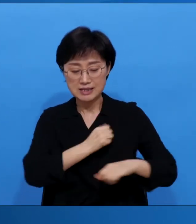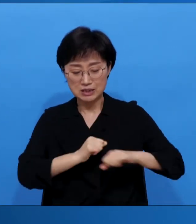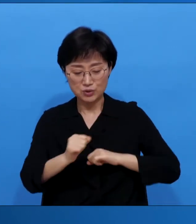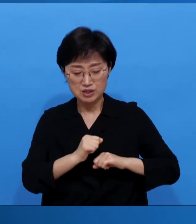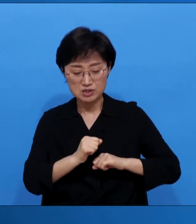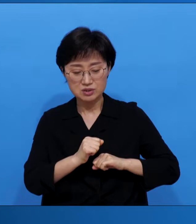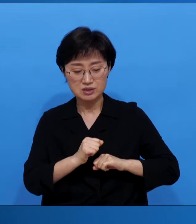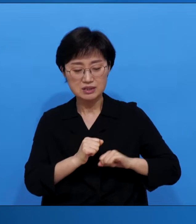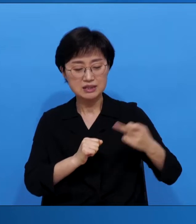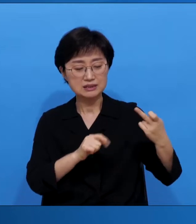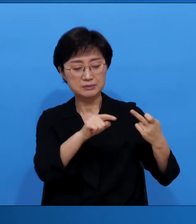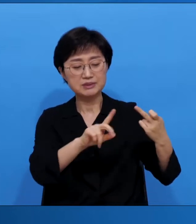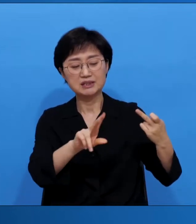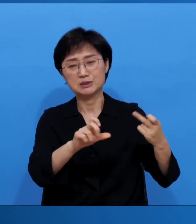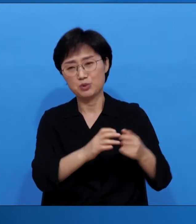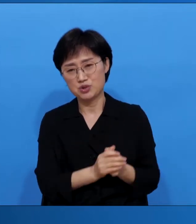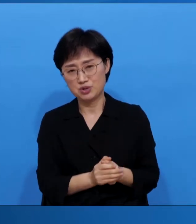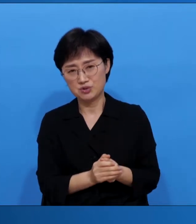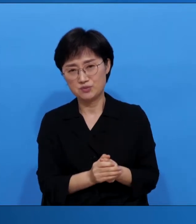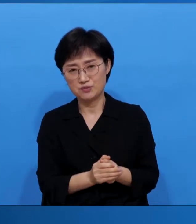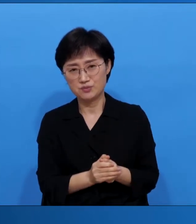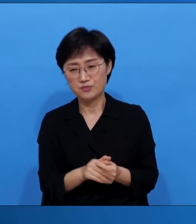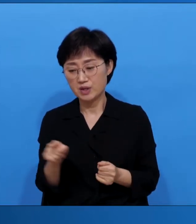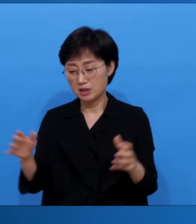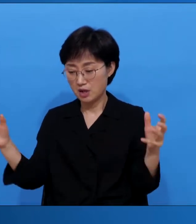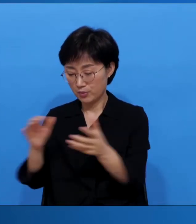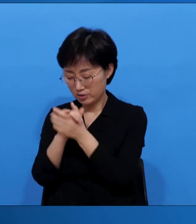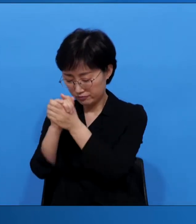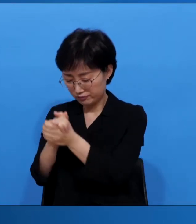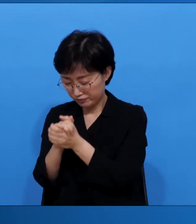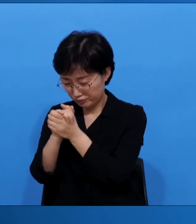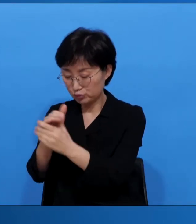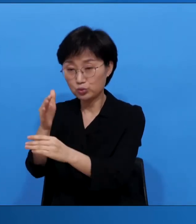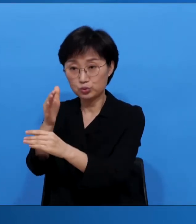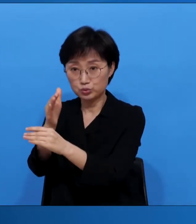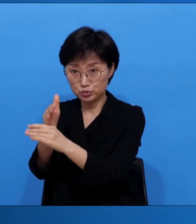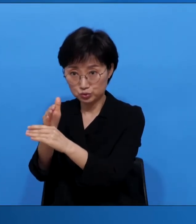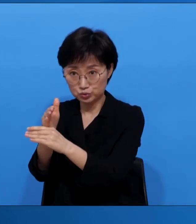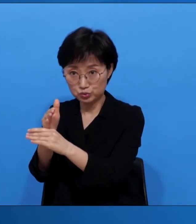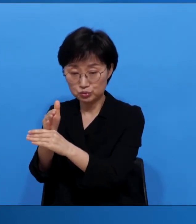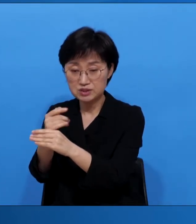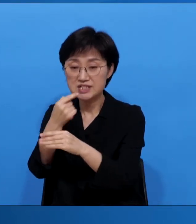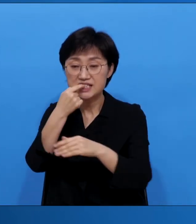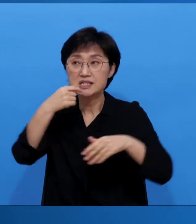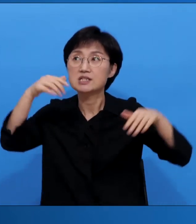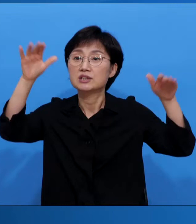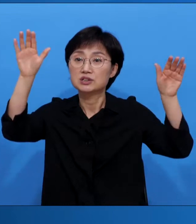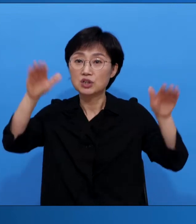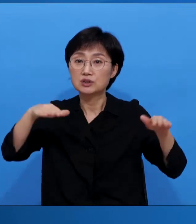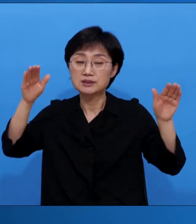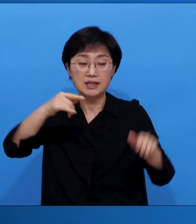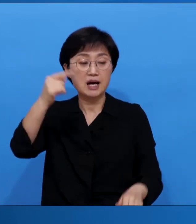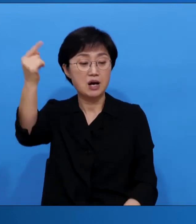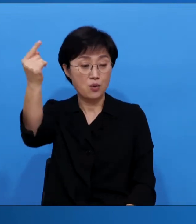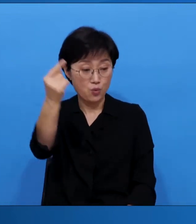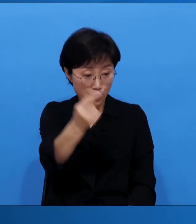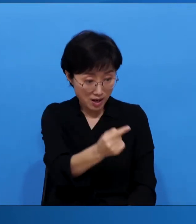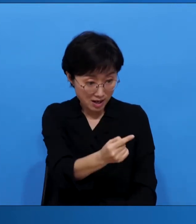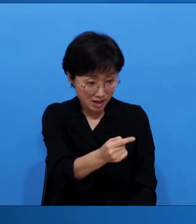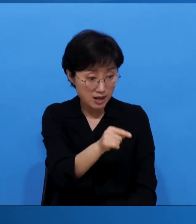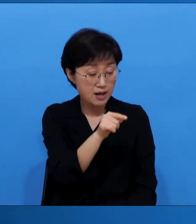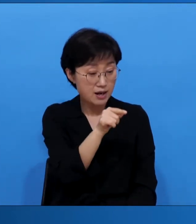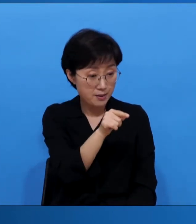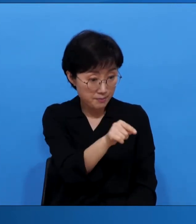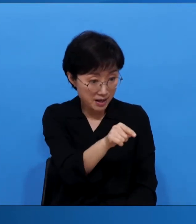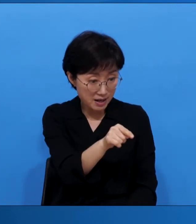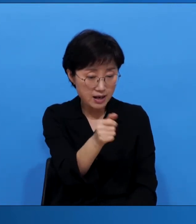12:25. 그날 밤에 주의 사자가 친히 헤로드 왕이